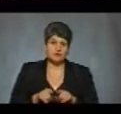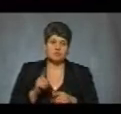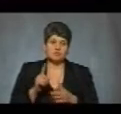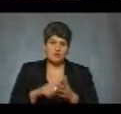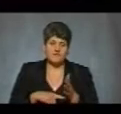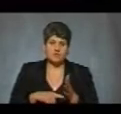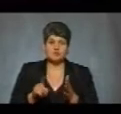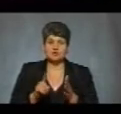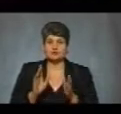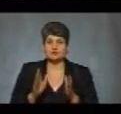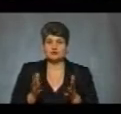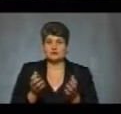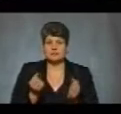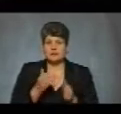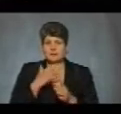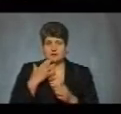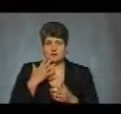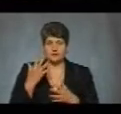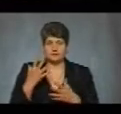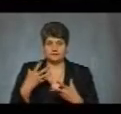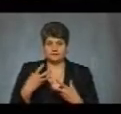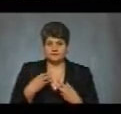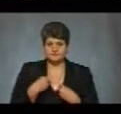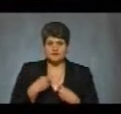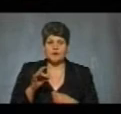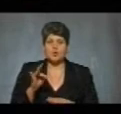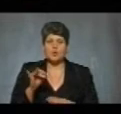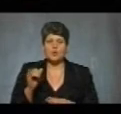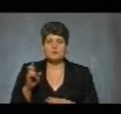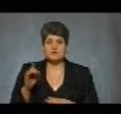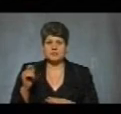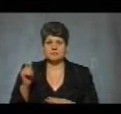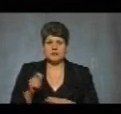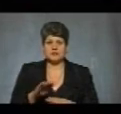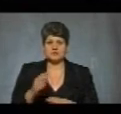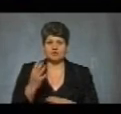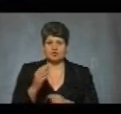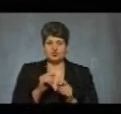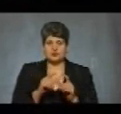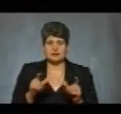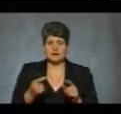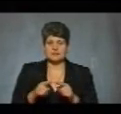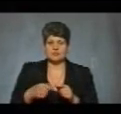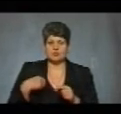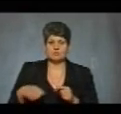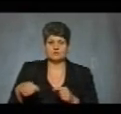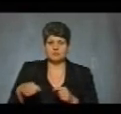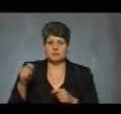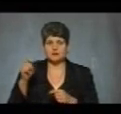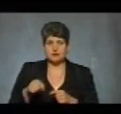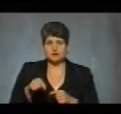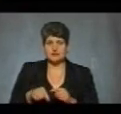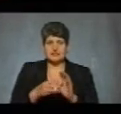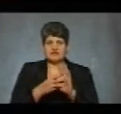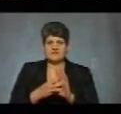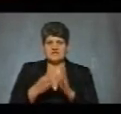отримаю дуже багато емоцій. З Рубіжного приїхали учні 4 шкіл. Це мегаваліза. Ми приїхали сюди на цілих